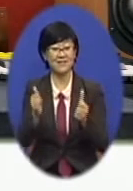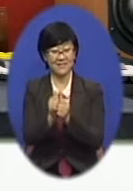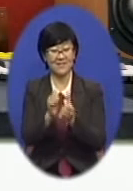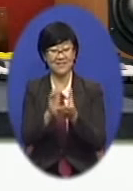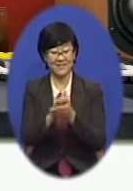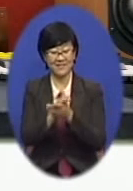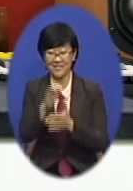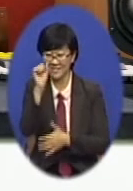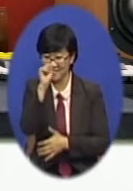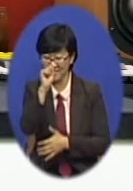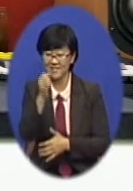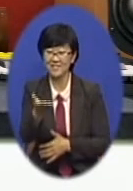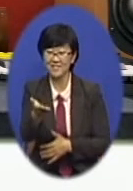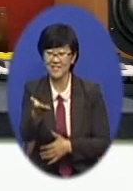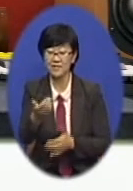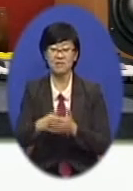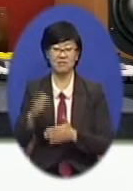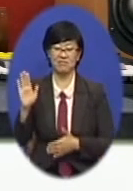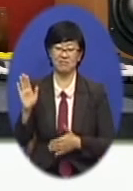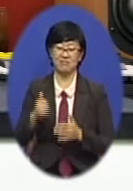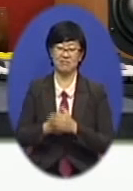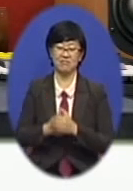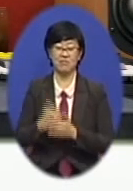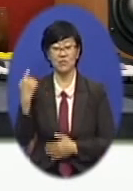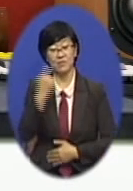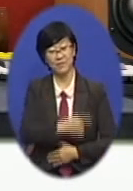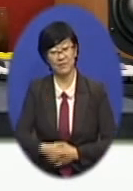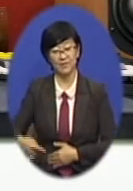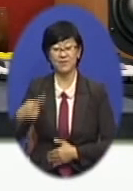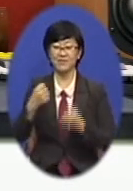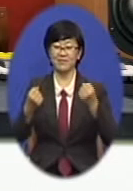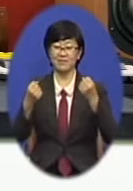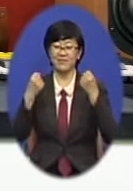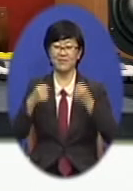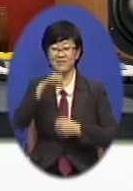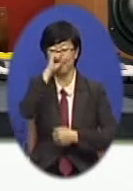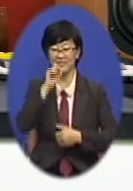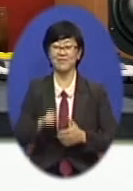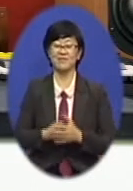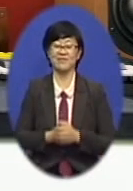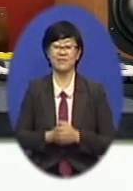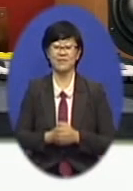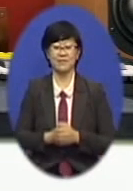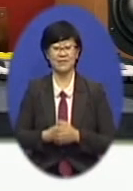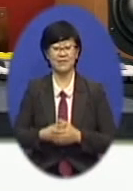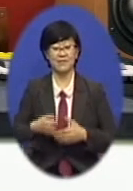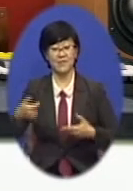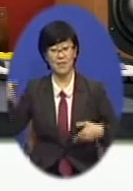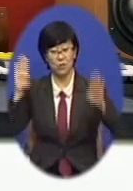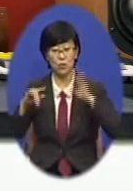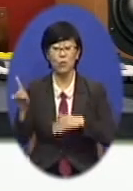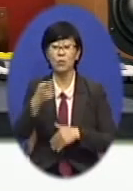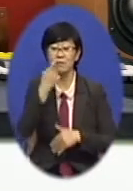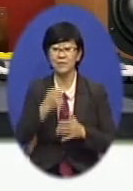좀 하나 있었으면 좋겠다? 아니요. 저 제 몸이 제 몸만 건강했으면 좋겠어요. 그래요? 근데 무용은 네. 어떤